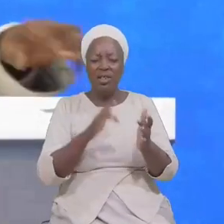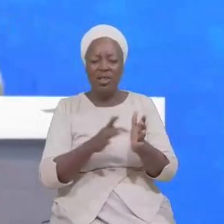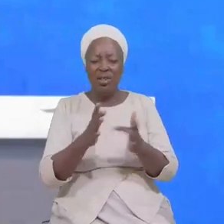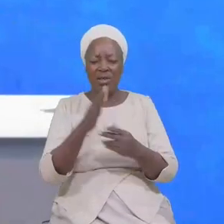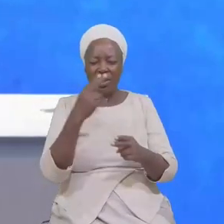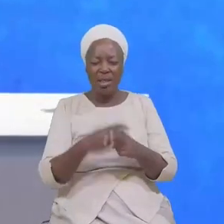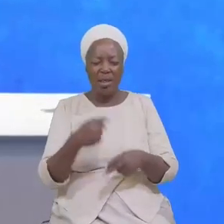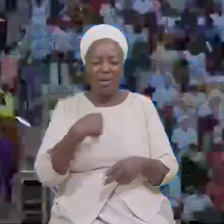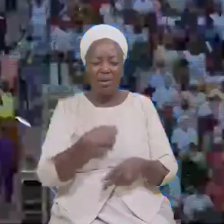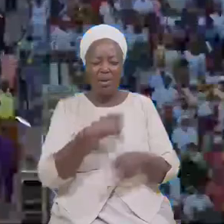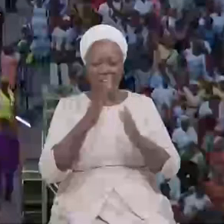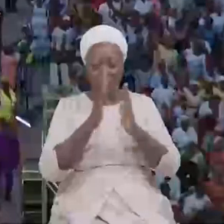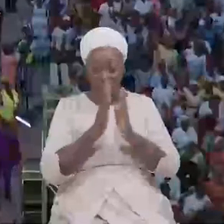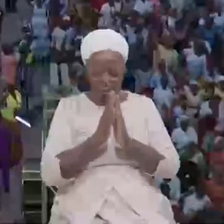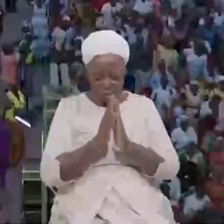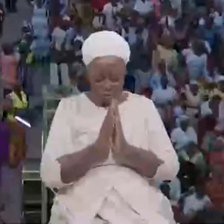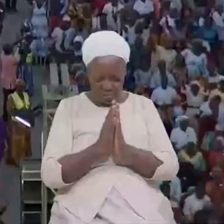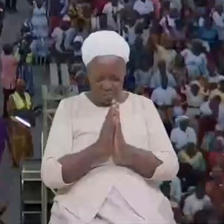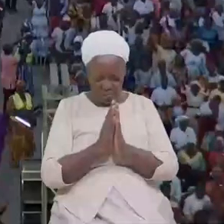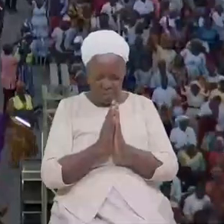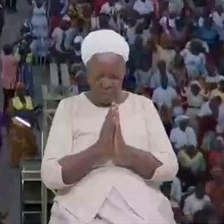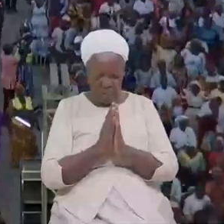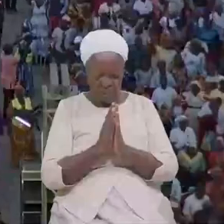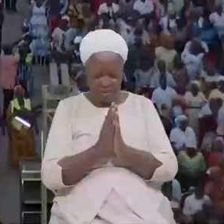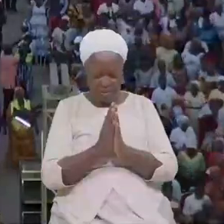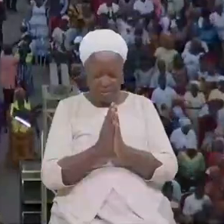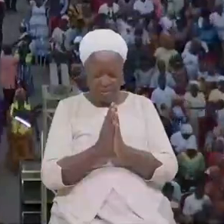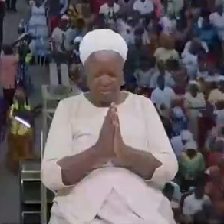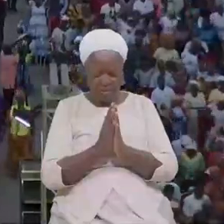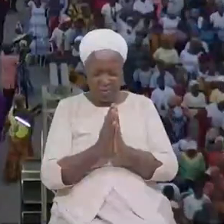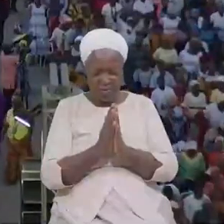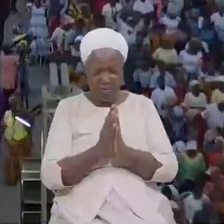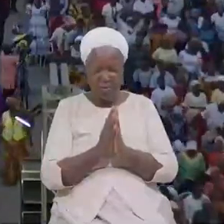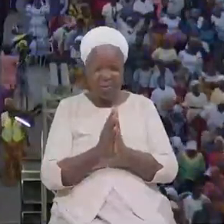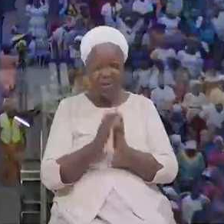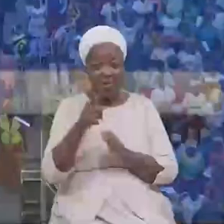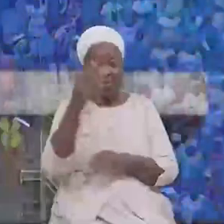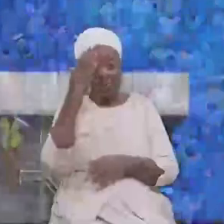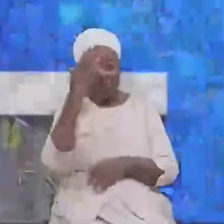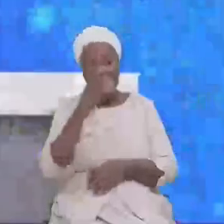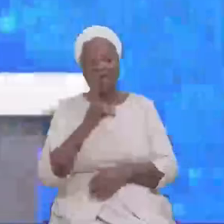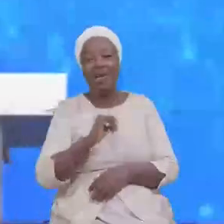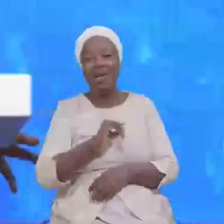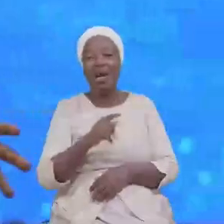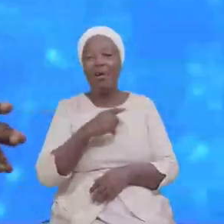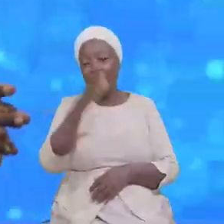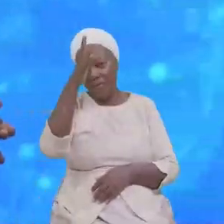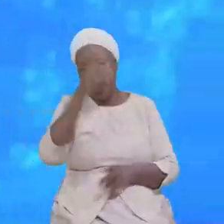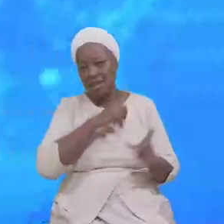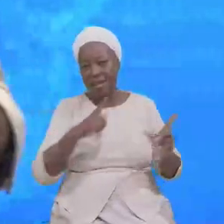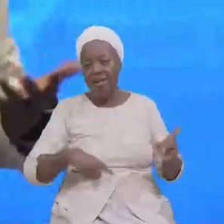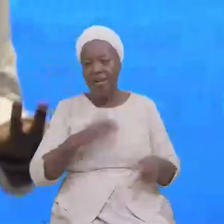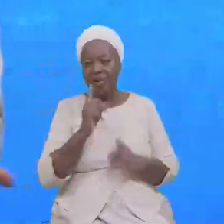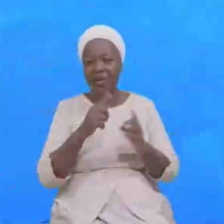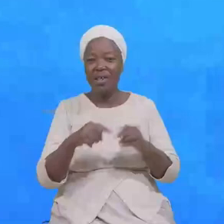Au nom de Jésus, nous prions. Je disais à notre pasteur ici que j'aime